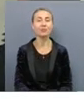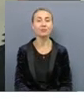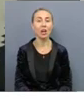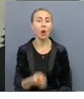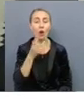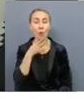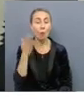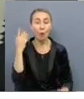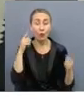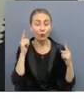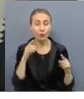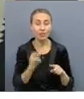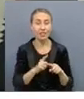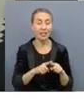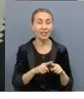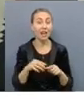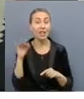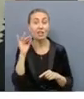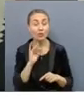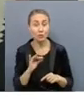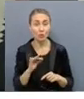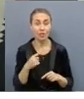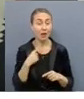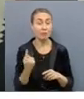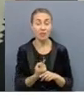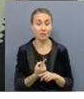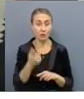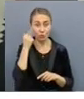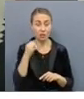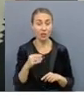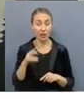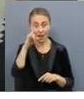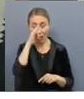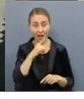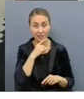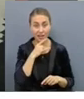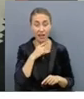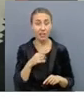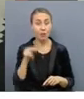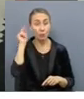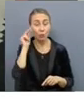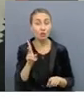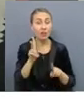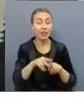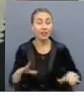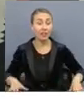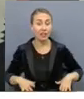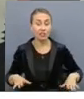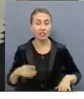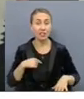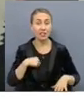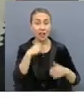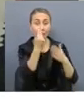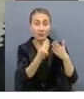Любое творчество – это определенная история. И здесь я впервые узнал, что казахи первые, кто приучил лошадей. Я показал эту интерпретацию в своих